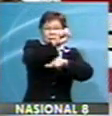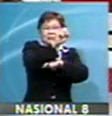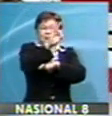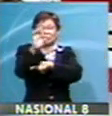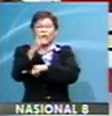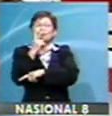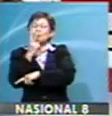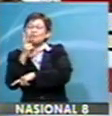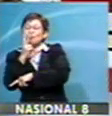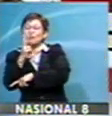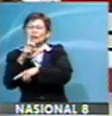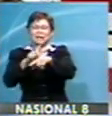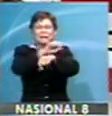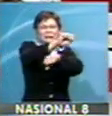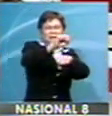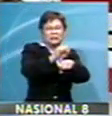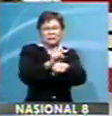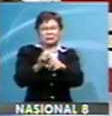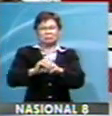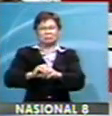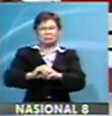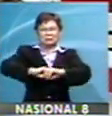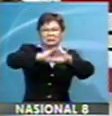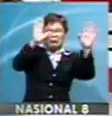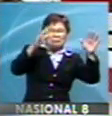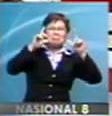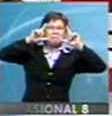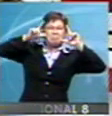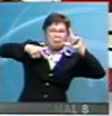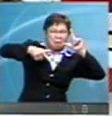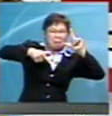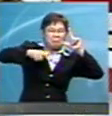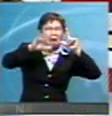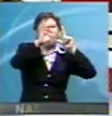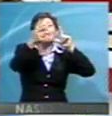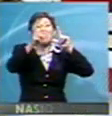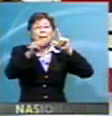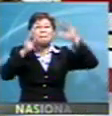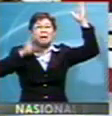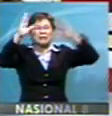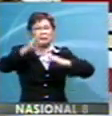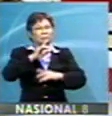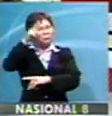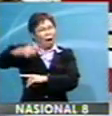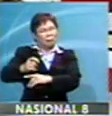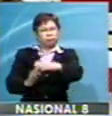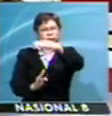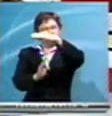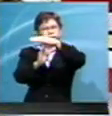Salim merokok di kota singa jelas mencemar nama baik bola sepak Malaysia sekaligus harus dihentikan